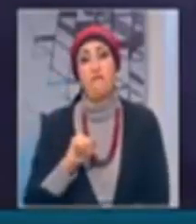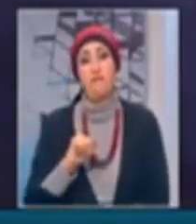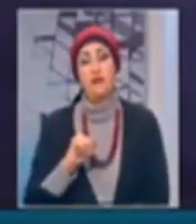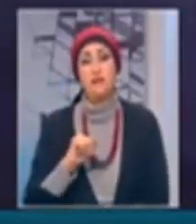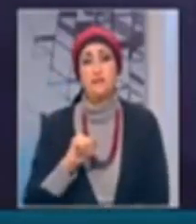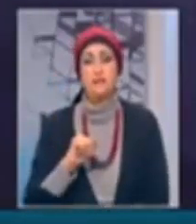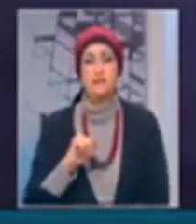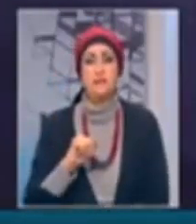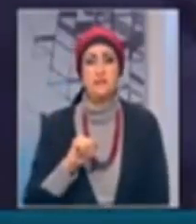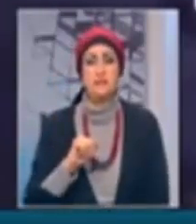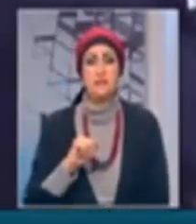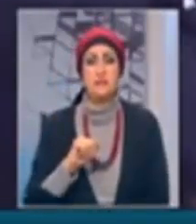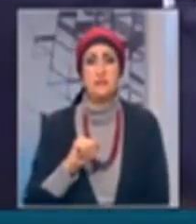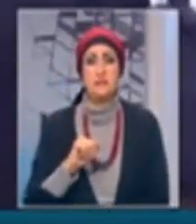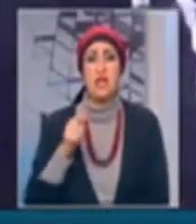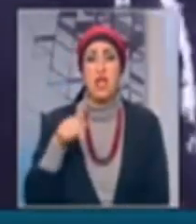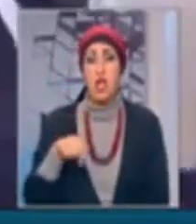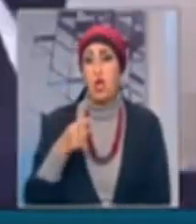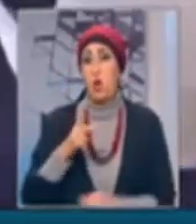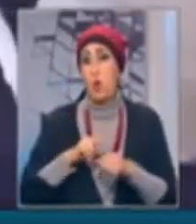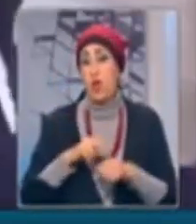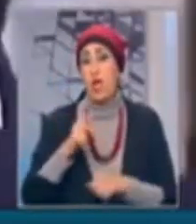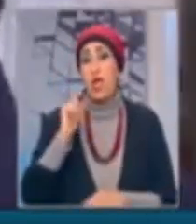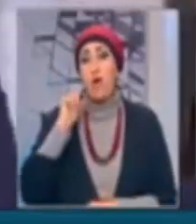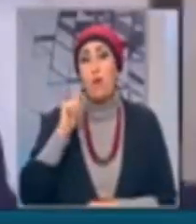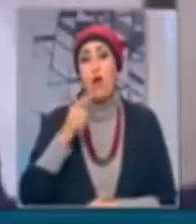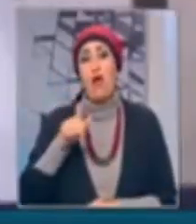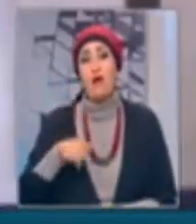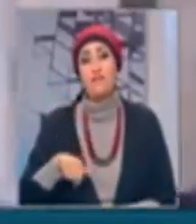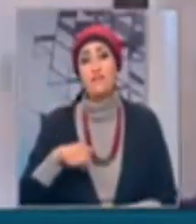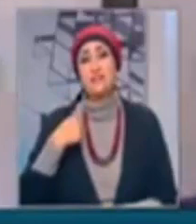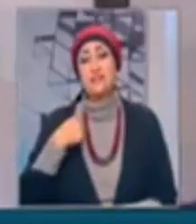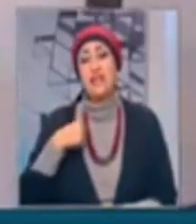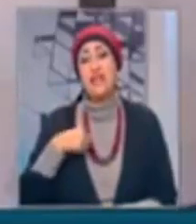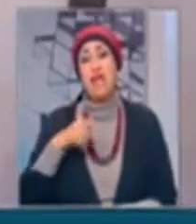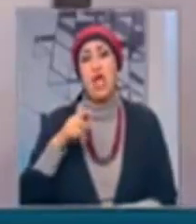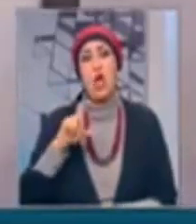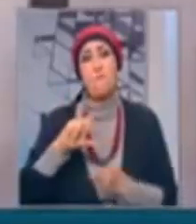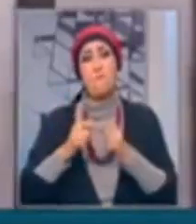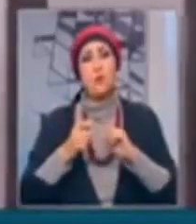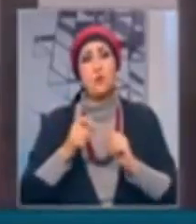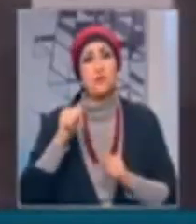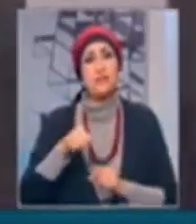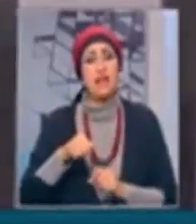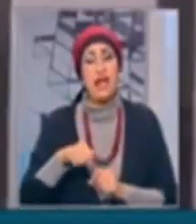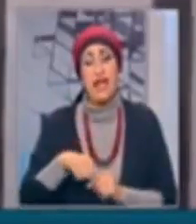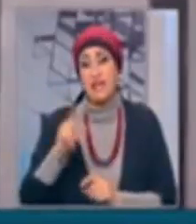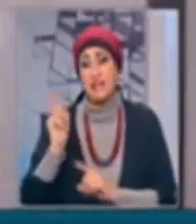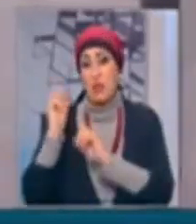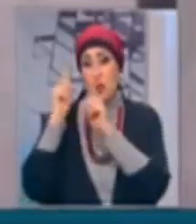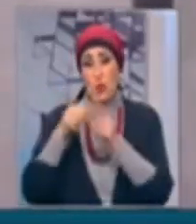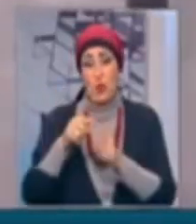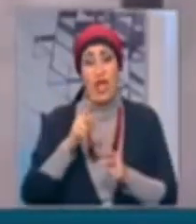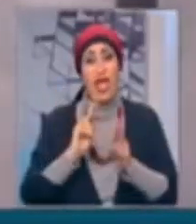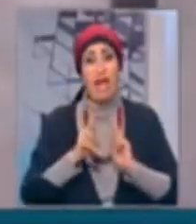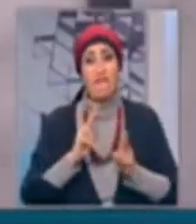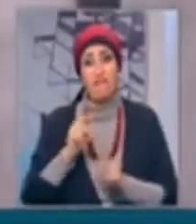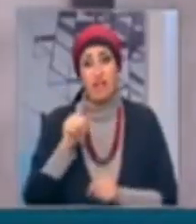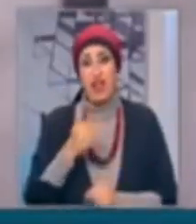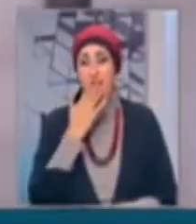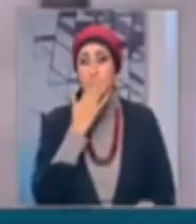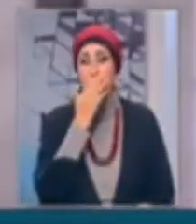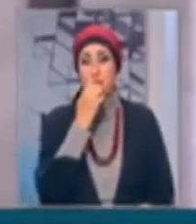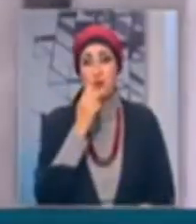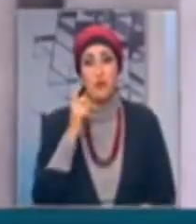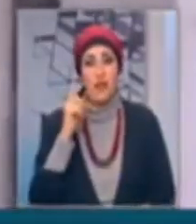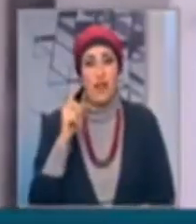عشان نشارك محافظة بورسعيد بالعيد القومي رقم 64، وواكب هذه الاحتفالات انها الحمد